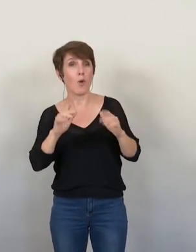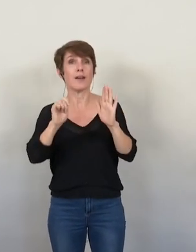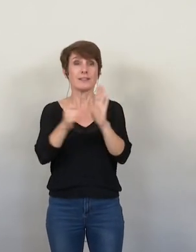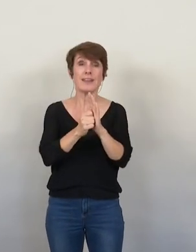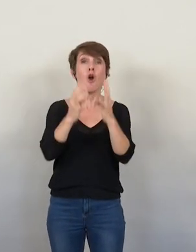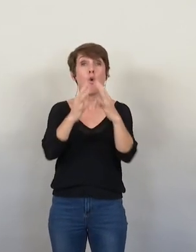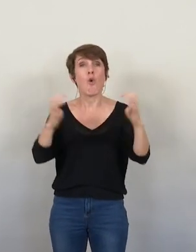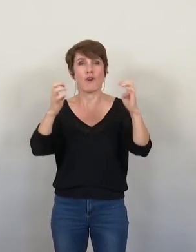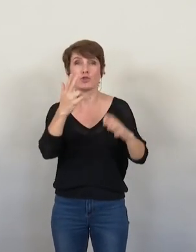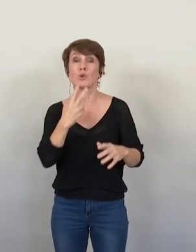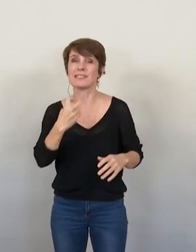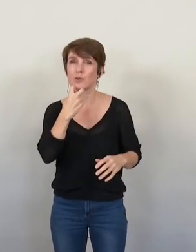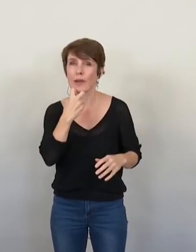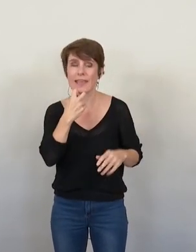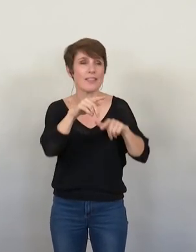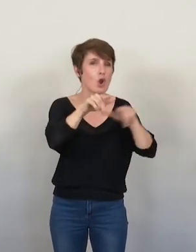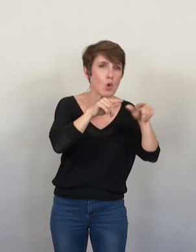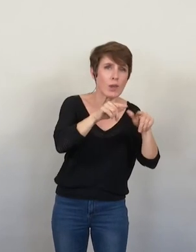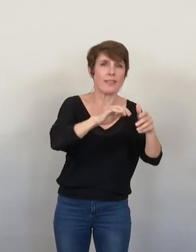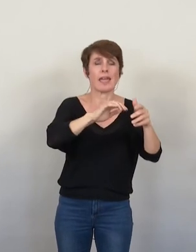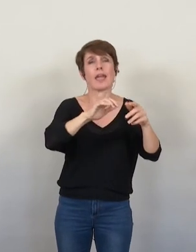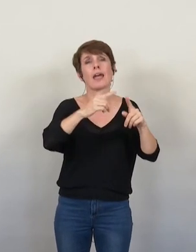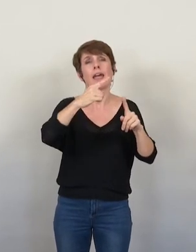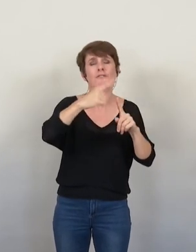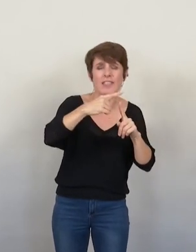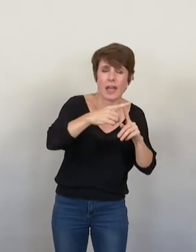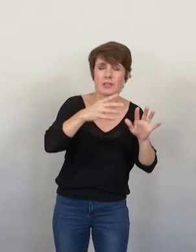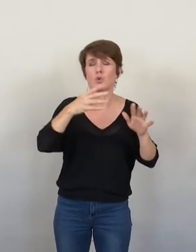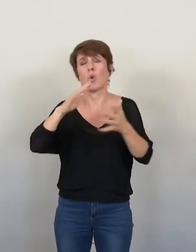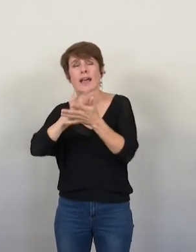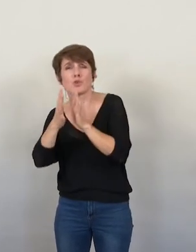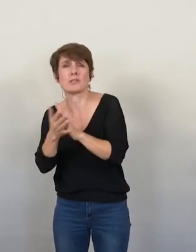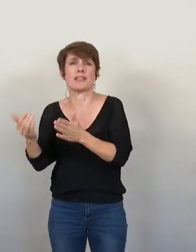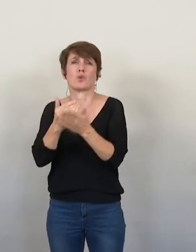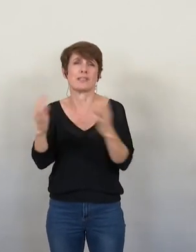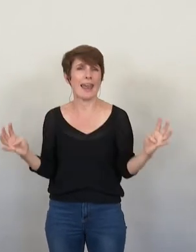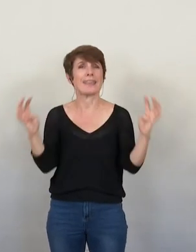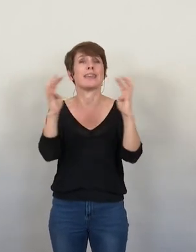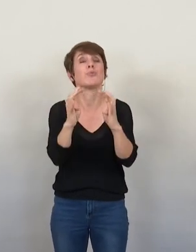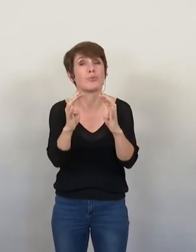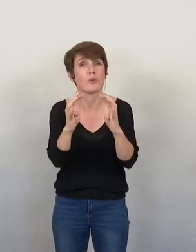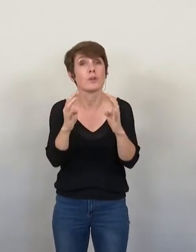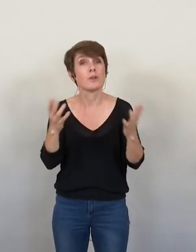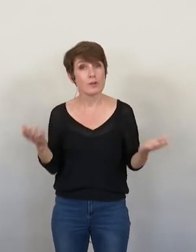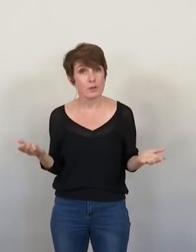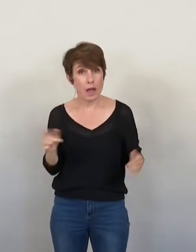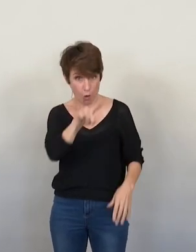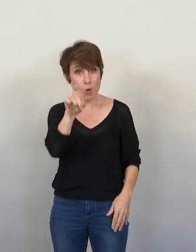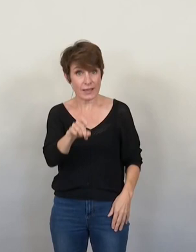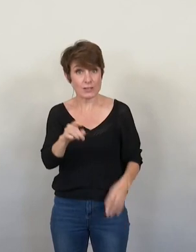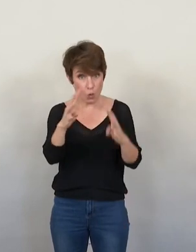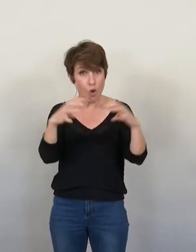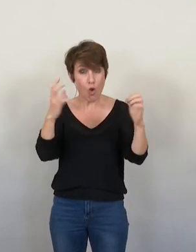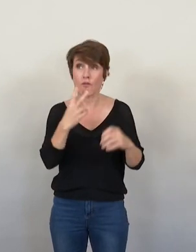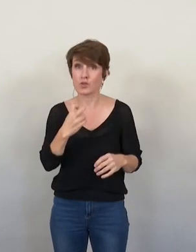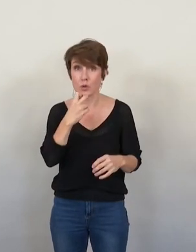convention citoyenne locataire fédération association et salariés Monsieur le Maire où en est-on de la Convention chinoyenne sur le logement